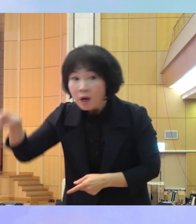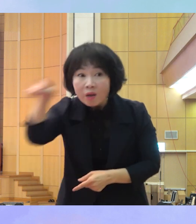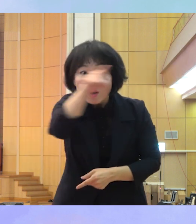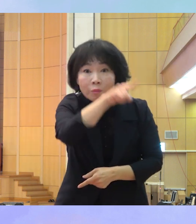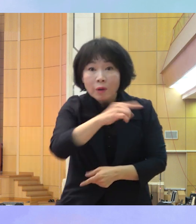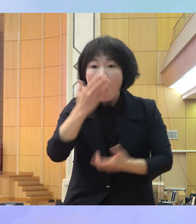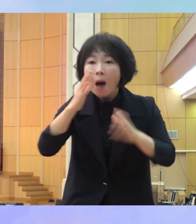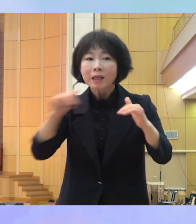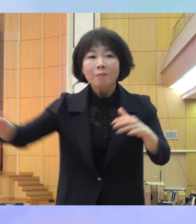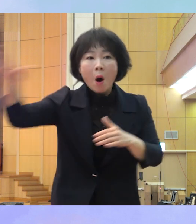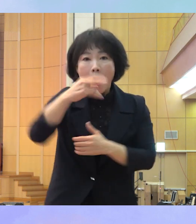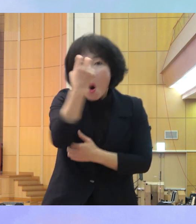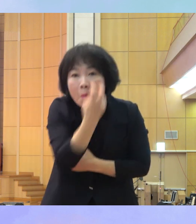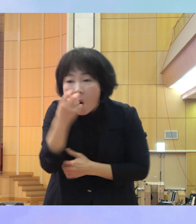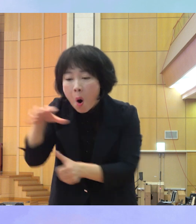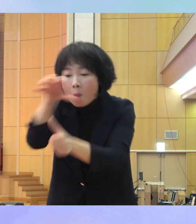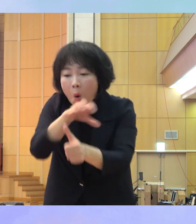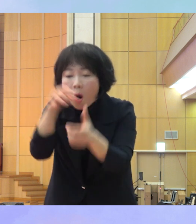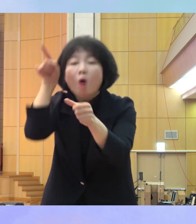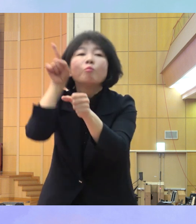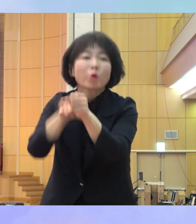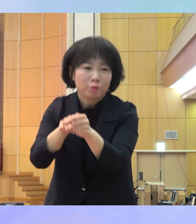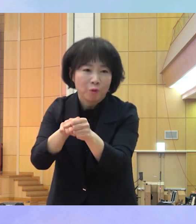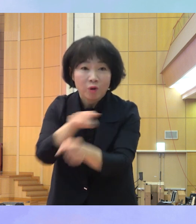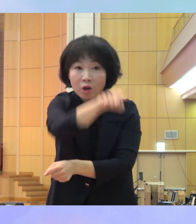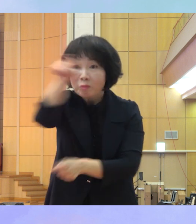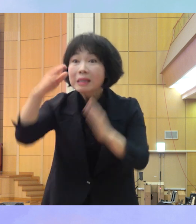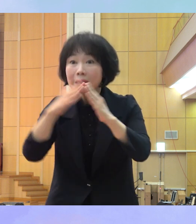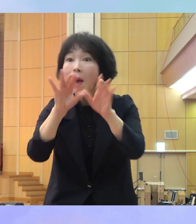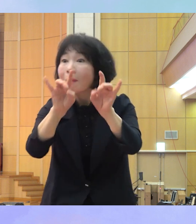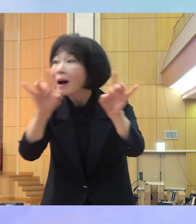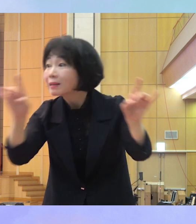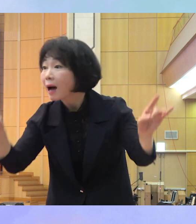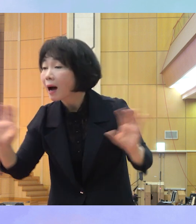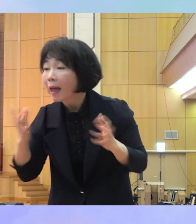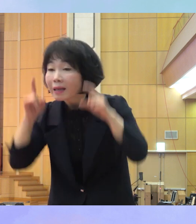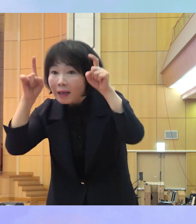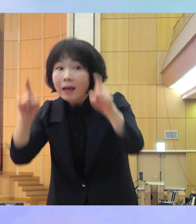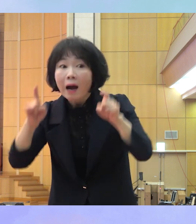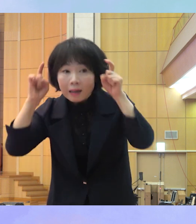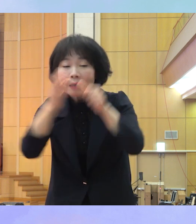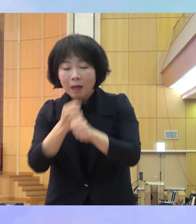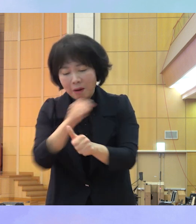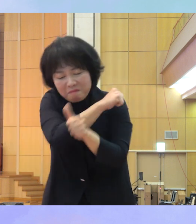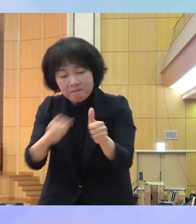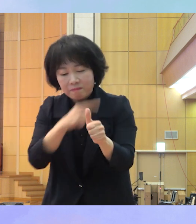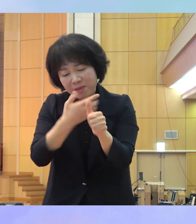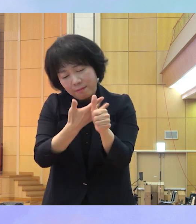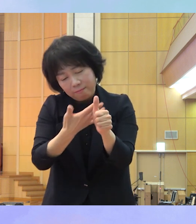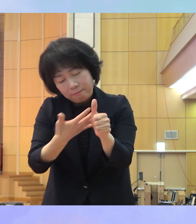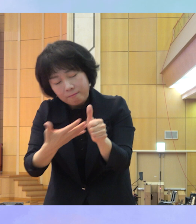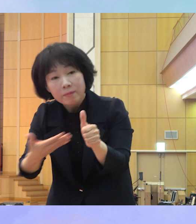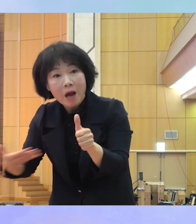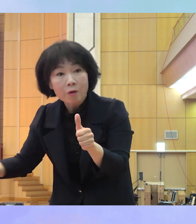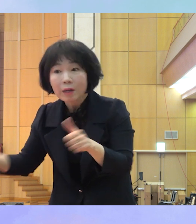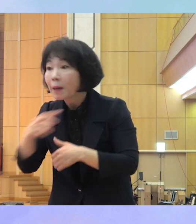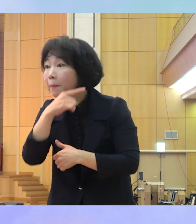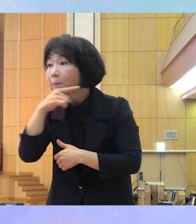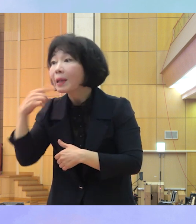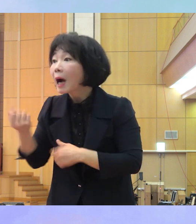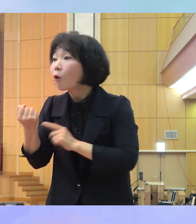보호하기 위해서 어린 양의 피를 발라놓은 집은 여호와의 사자가 들어가지